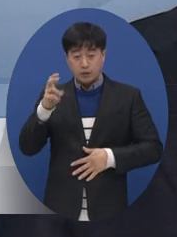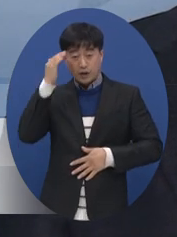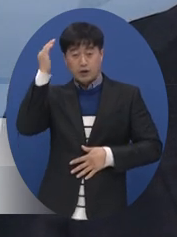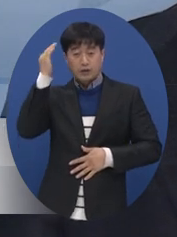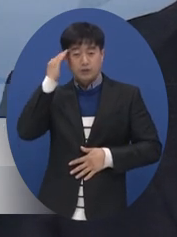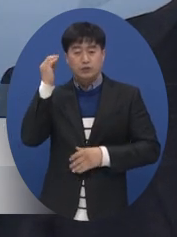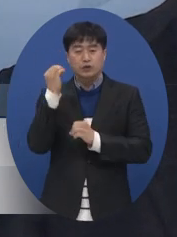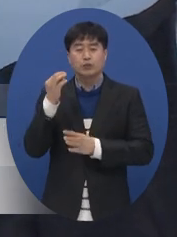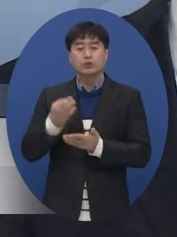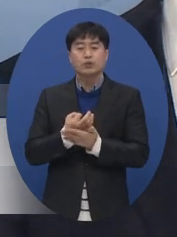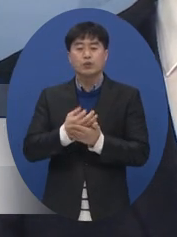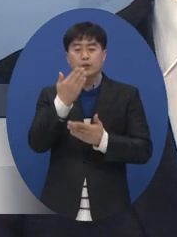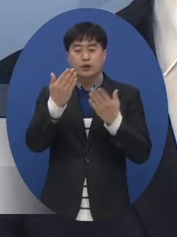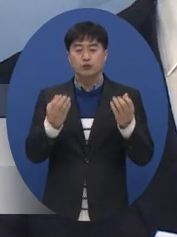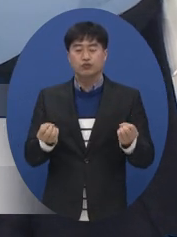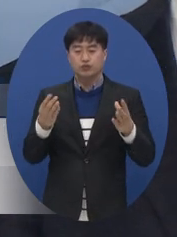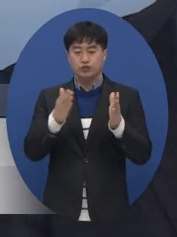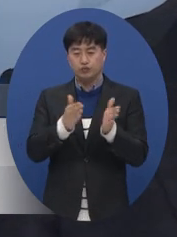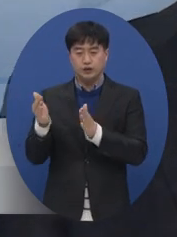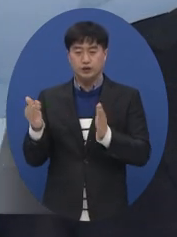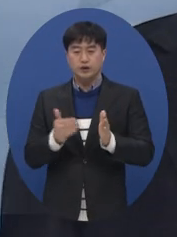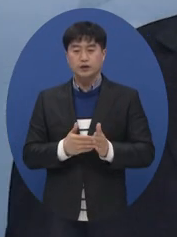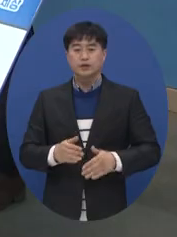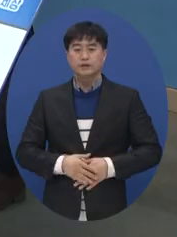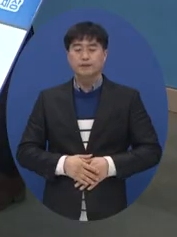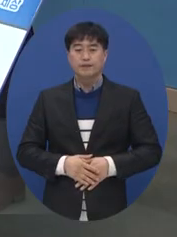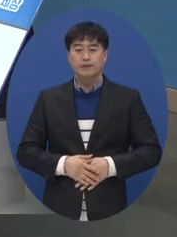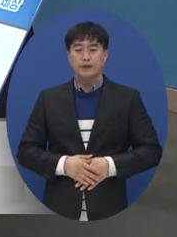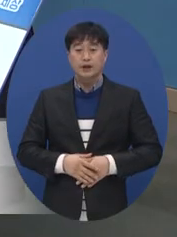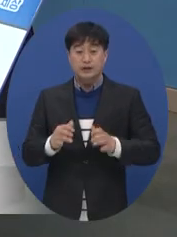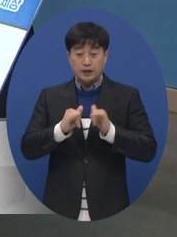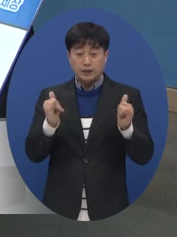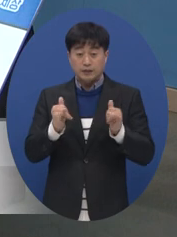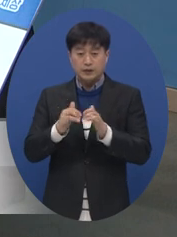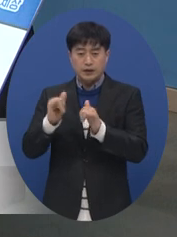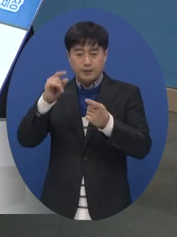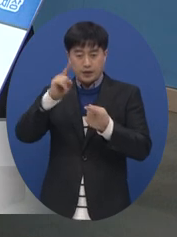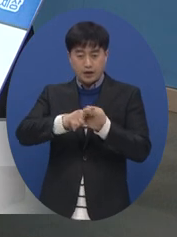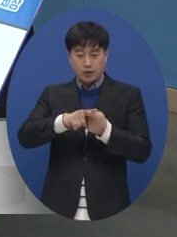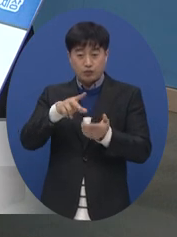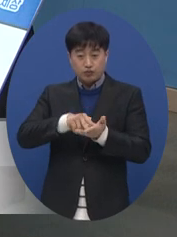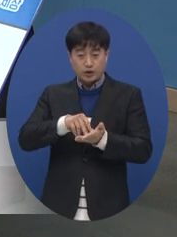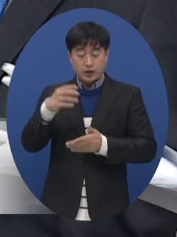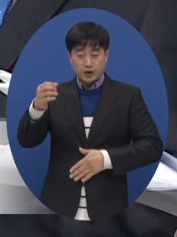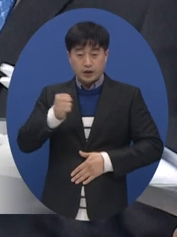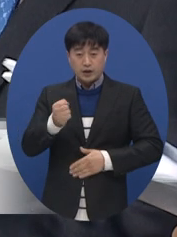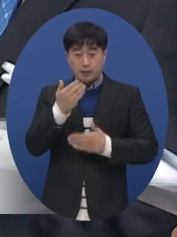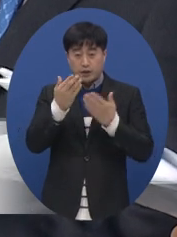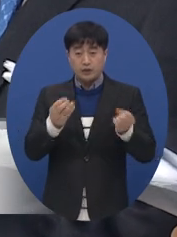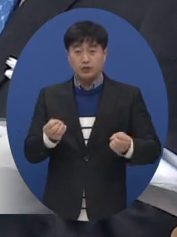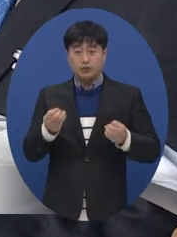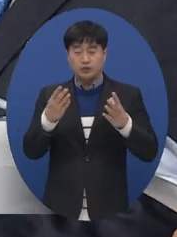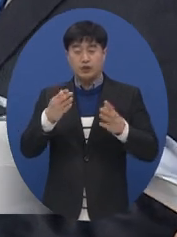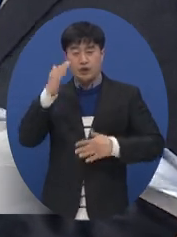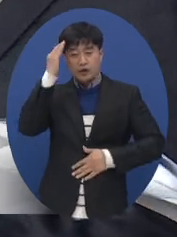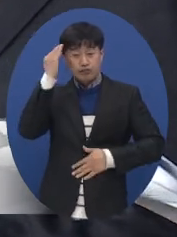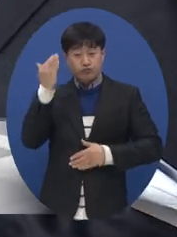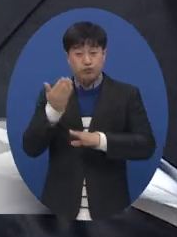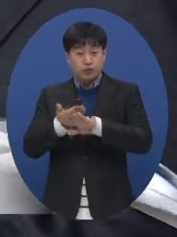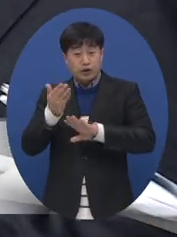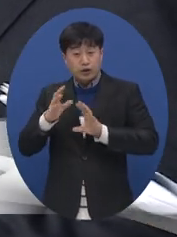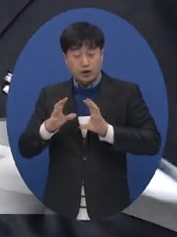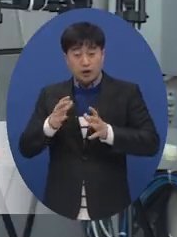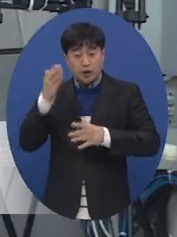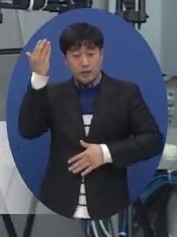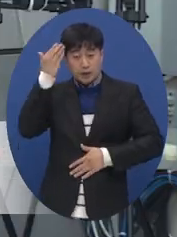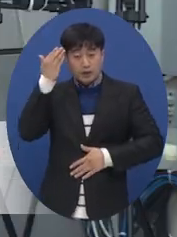2020 대한민국 기본소득 박람회를 마련하였습니다. 사람을 사람답게라는 슬로건을 내건 이번 박람회에선 국내외